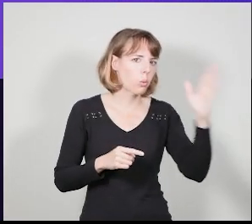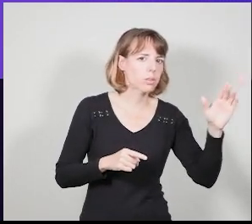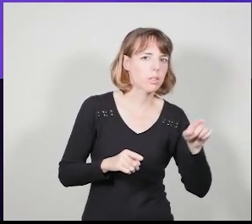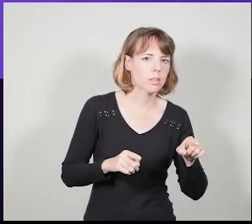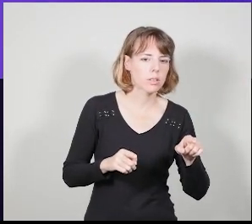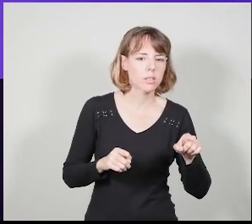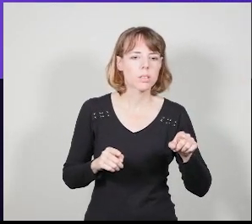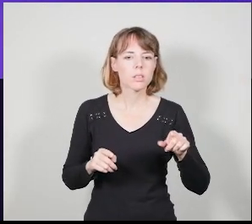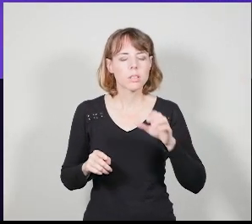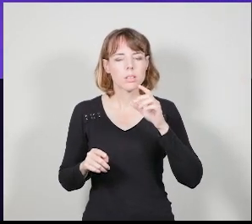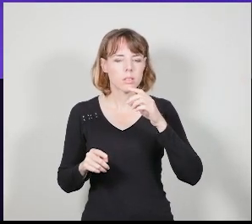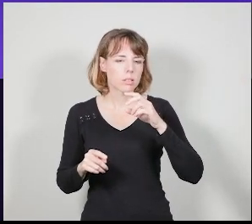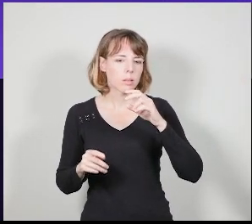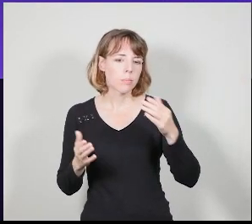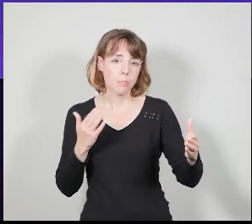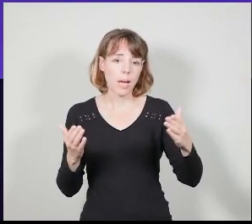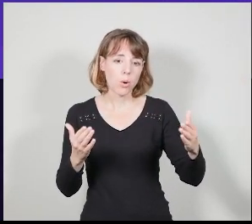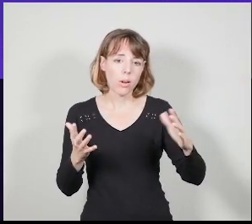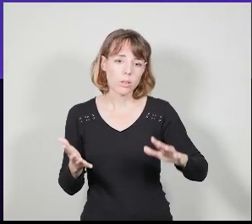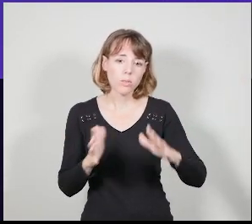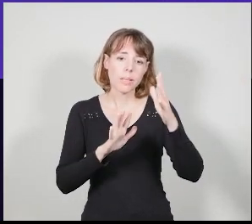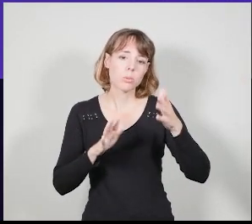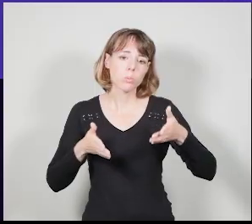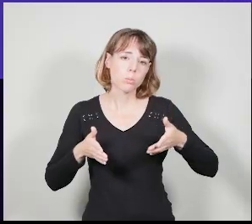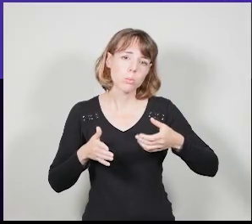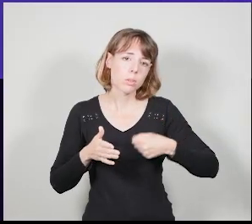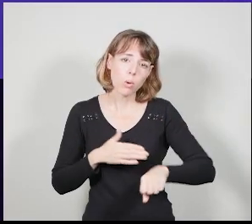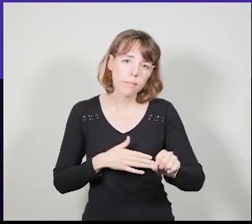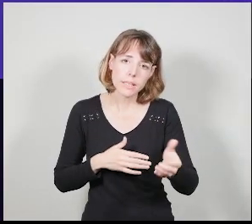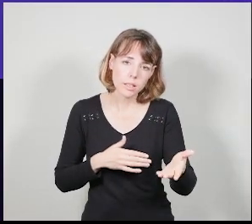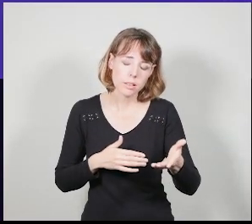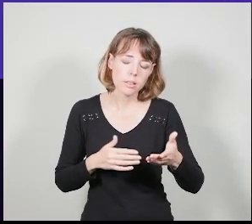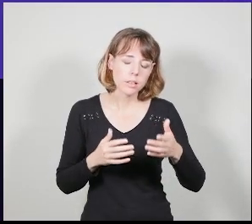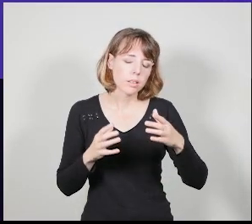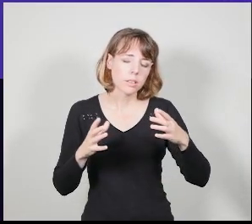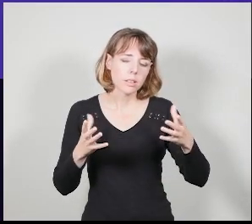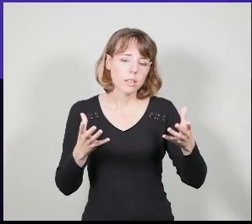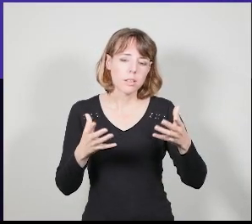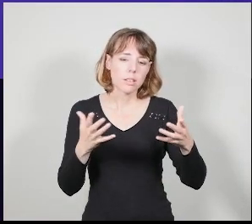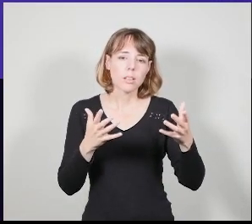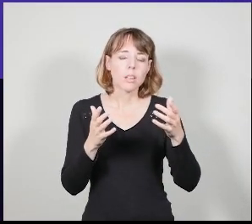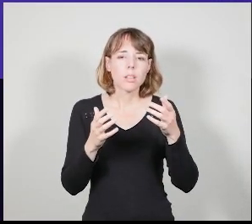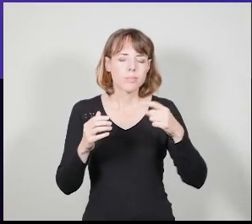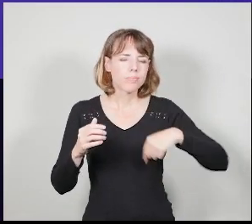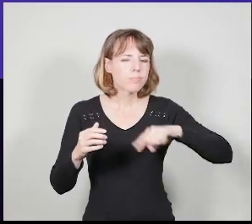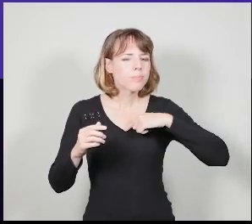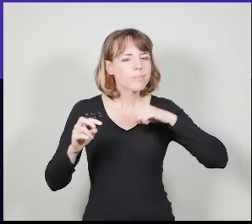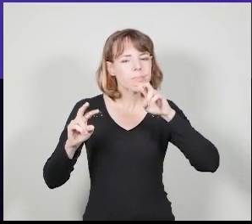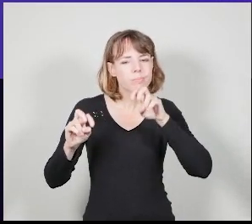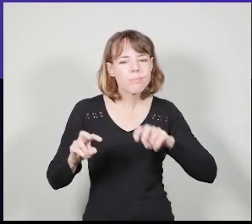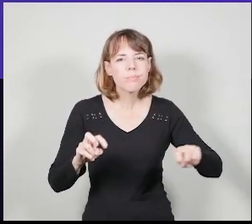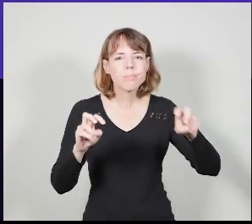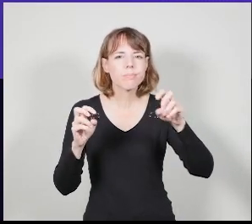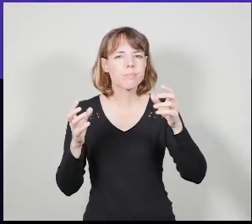de la transition démographique. Et puis voilà, on a fait quelques coups de sonde auprès de chercheurs, auprès de bons connaisseurs du